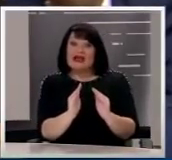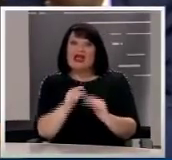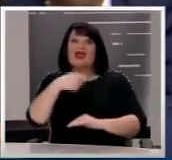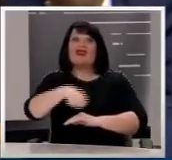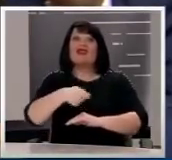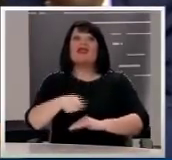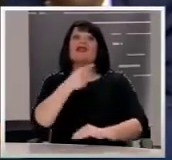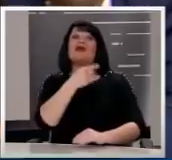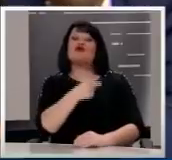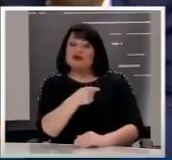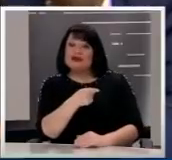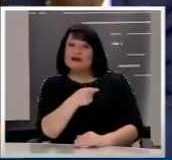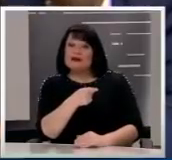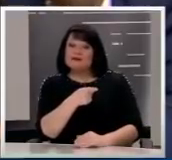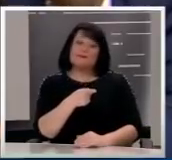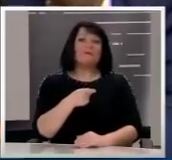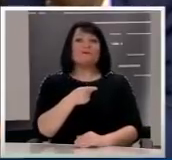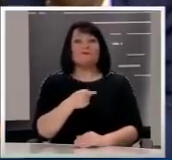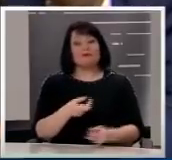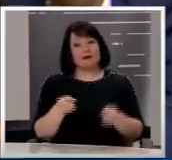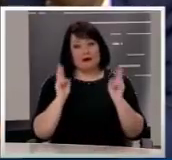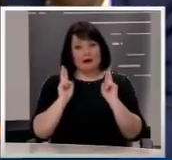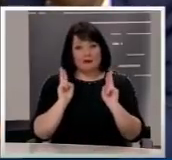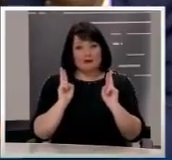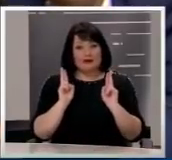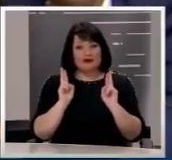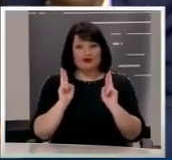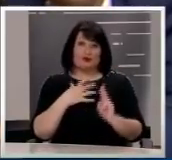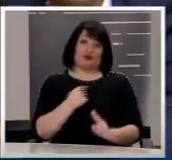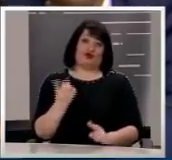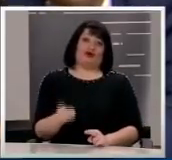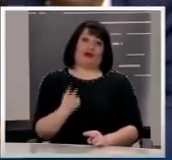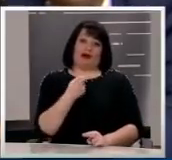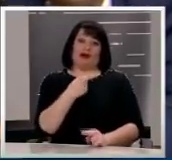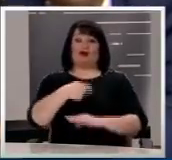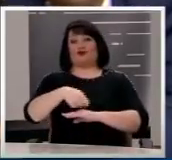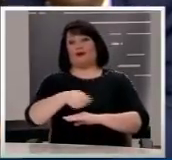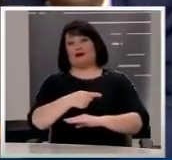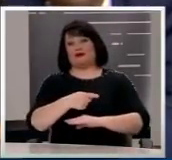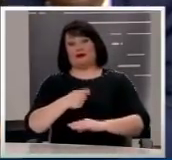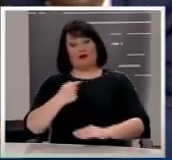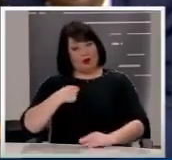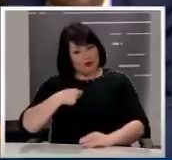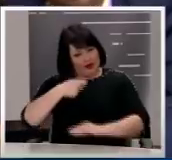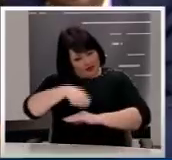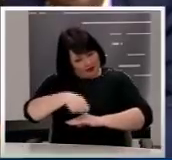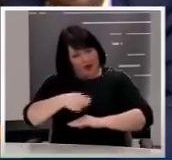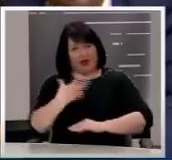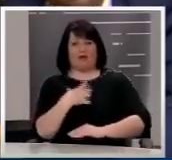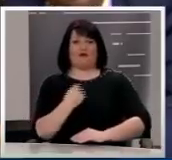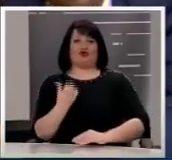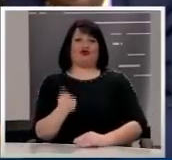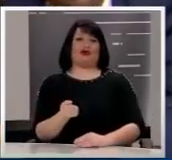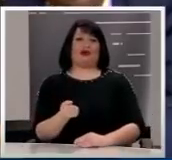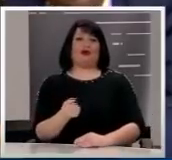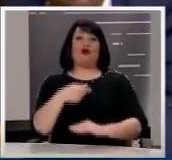δικαιοσύνη, την οποία ελπίζω να εμπιστεύεστε, όπως εμπιστευόμαστε κι εμείς. Και η